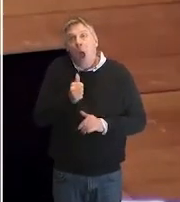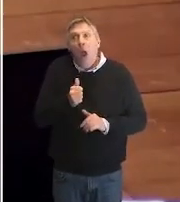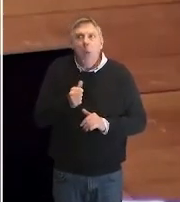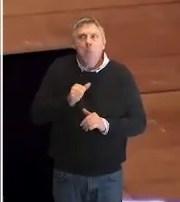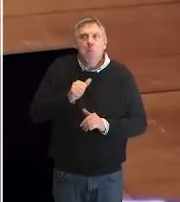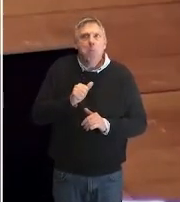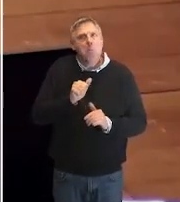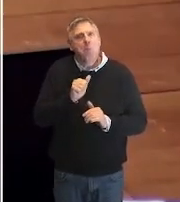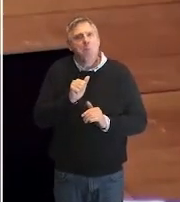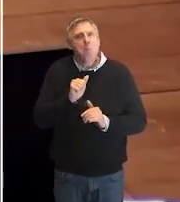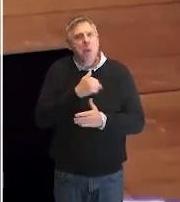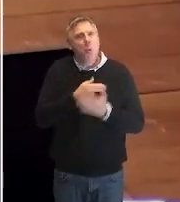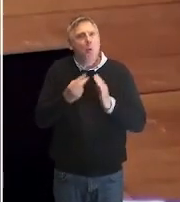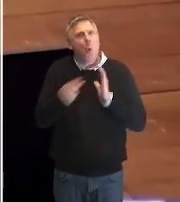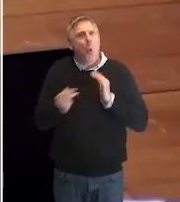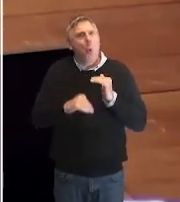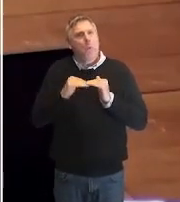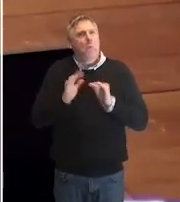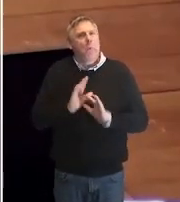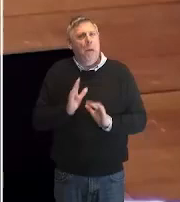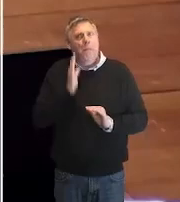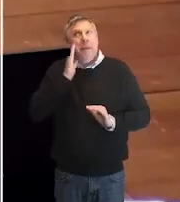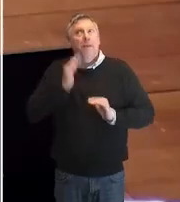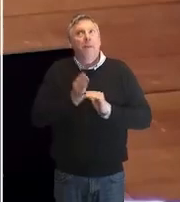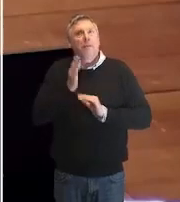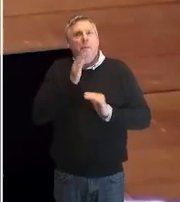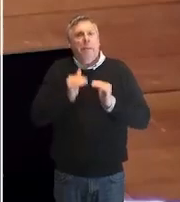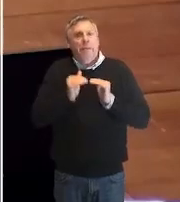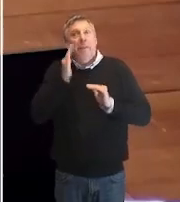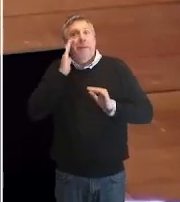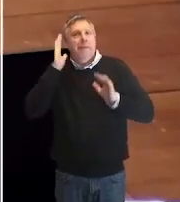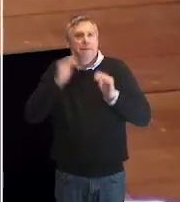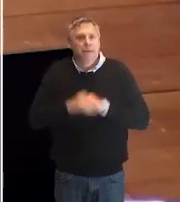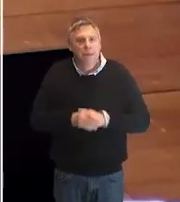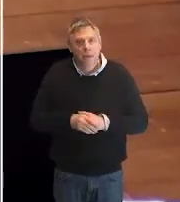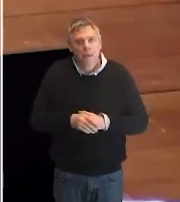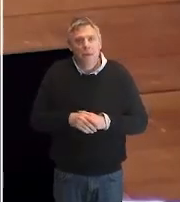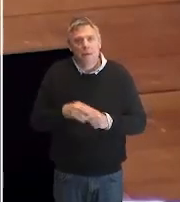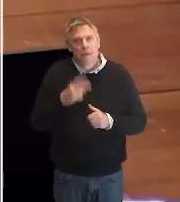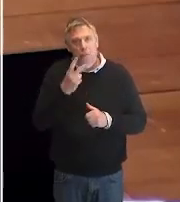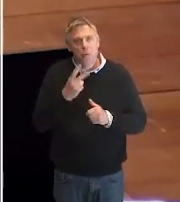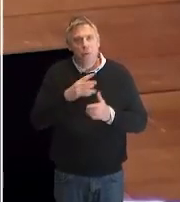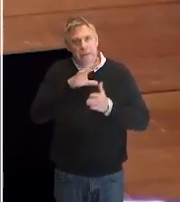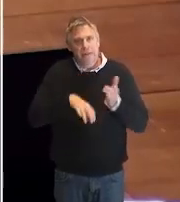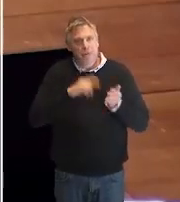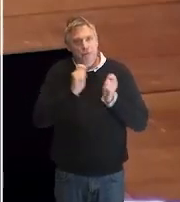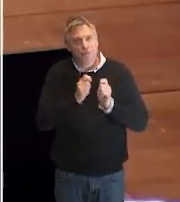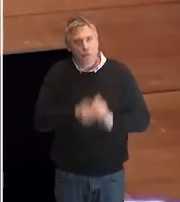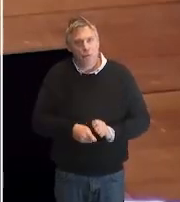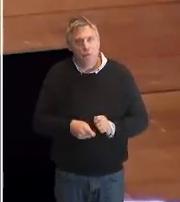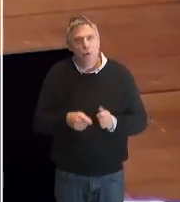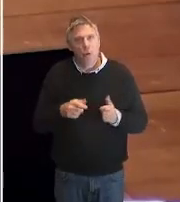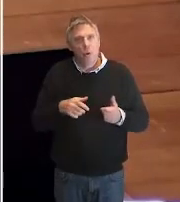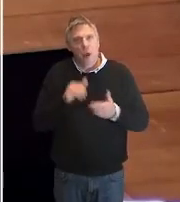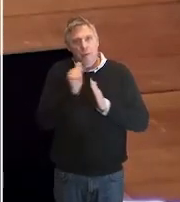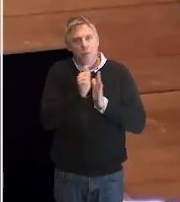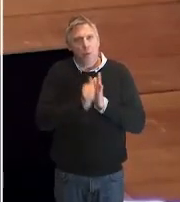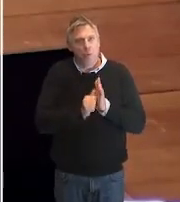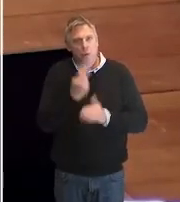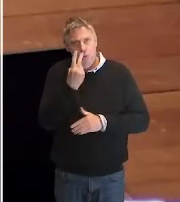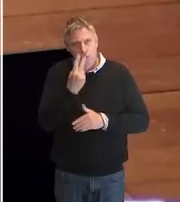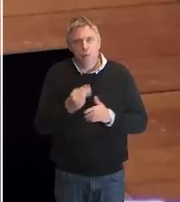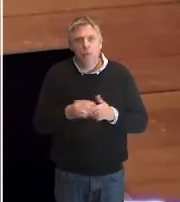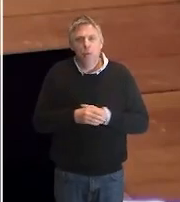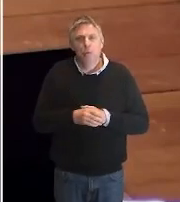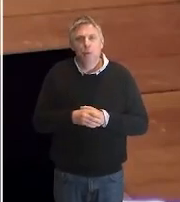d'euros. Donc, en synthèse, et ce sera l'objet des 2 amendements que je regroupe, une plus juste évaluation